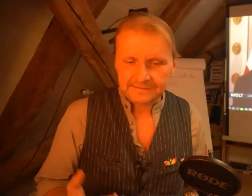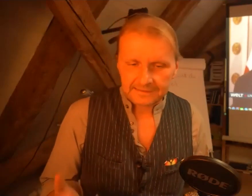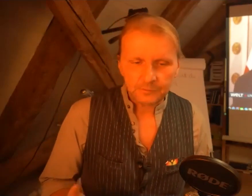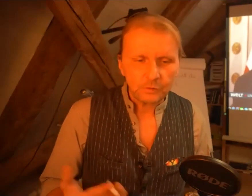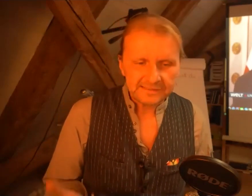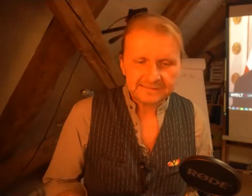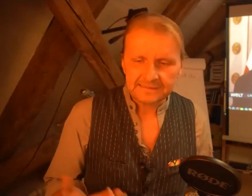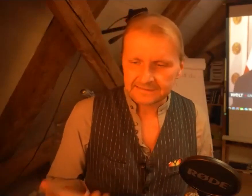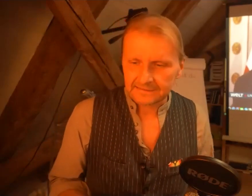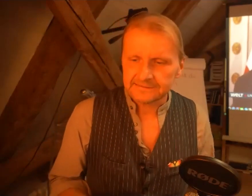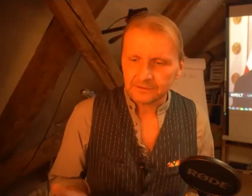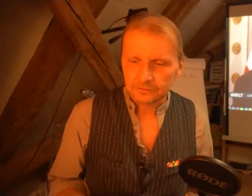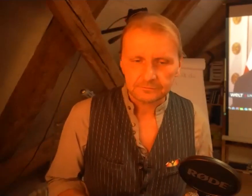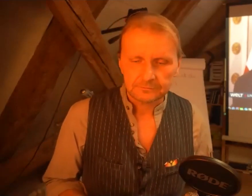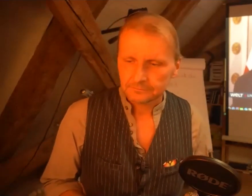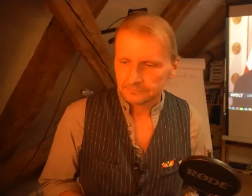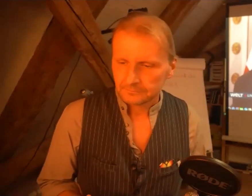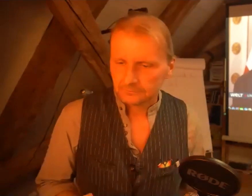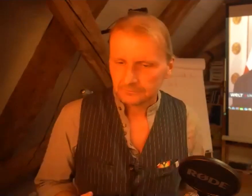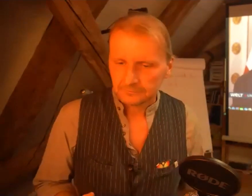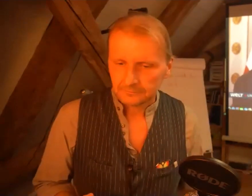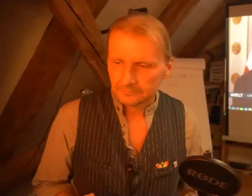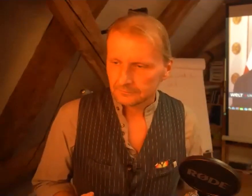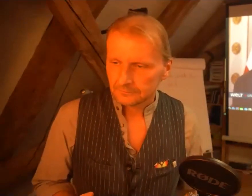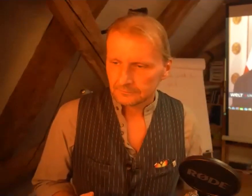Aber es geht immer um diese Digitalisierung.